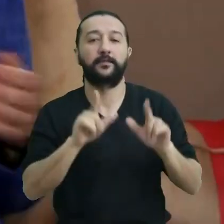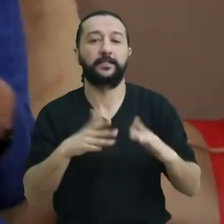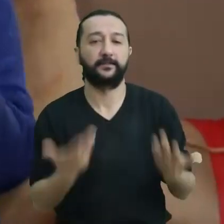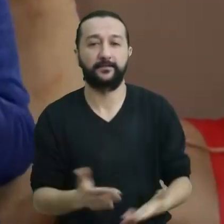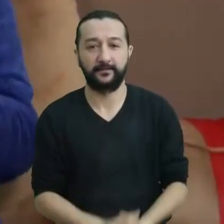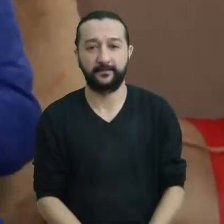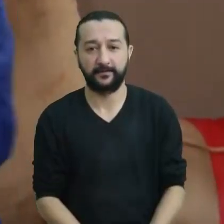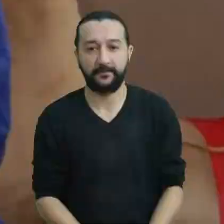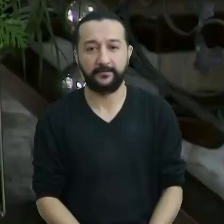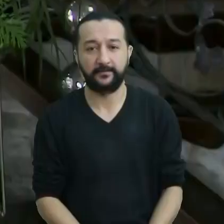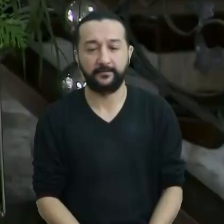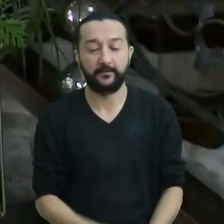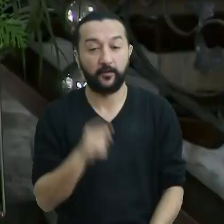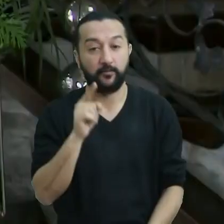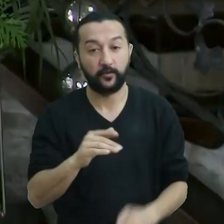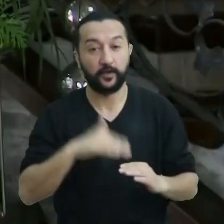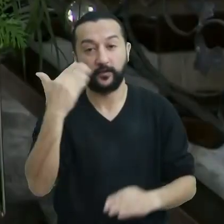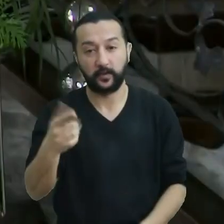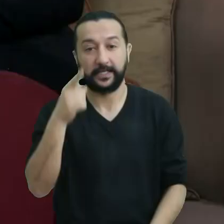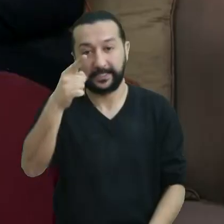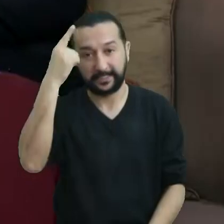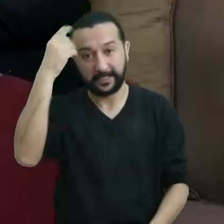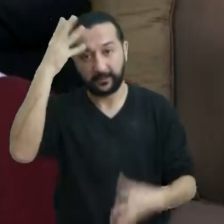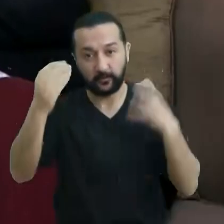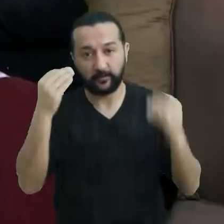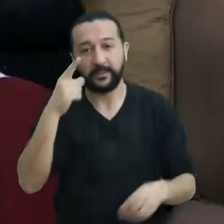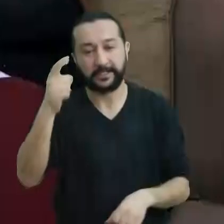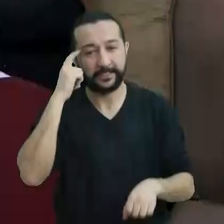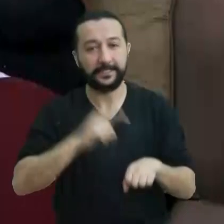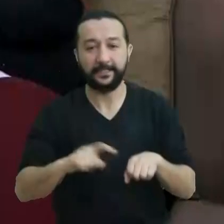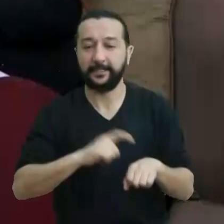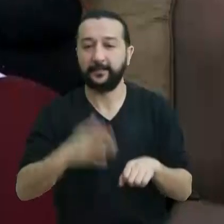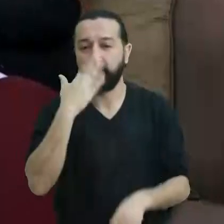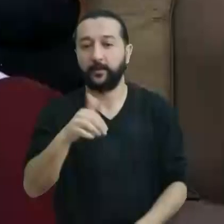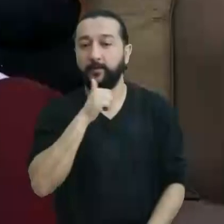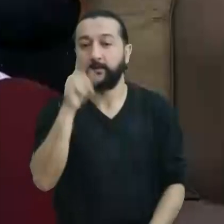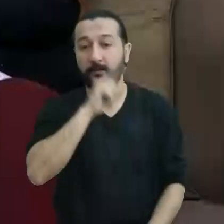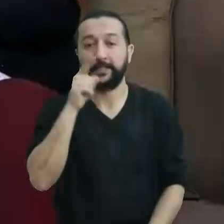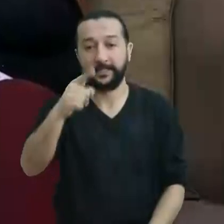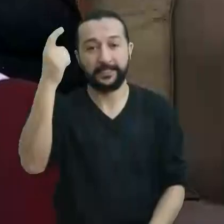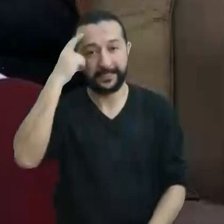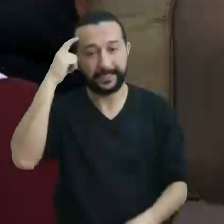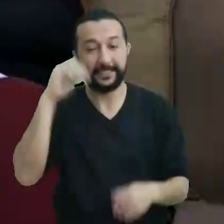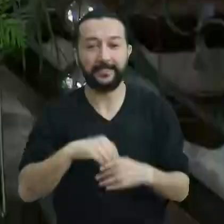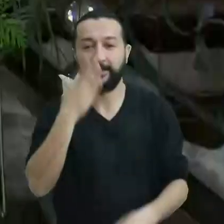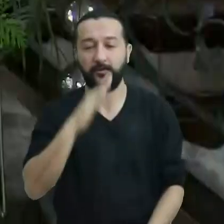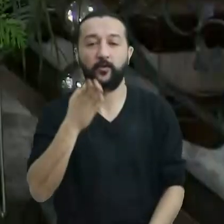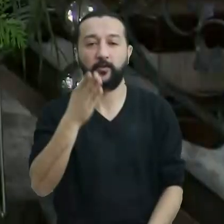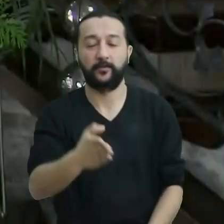kullanmayabilirsin. Bundan sonra saç dökülmesi stresi yok babiş kocuğum. Çünkü saçların